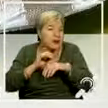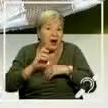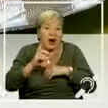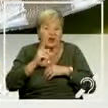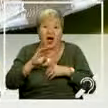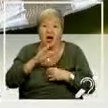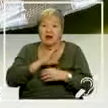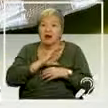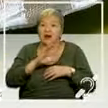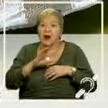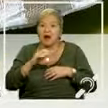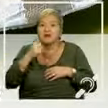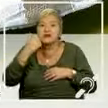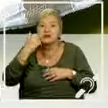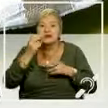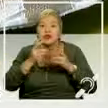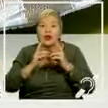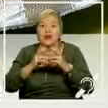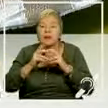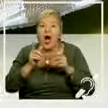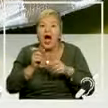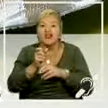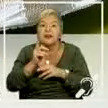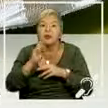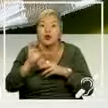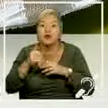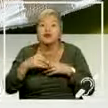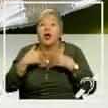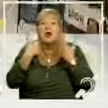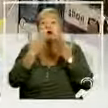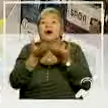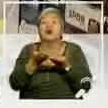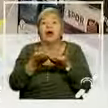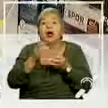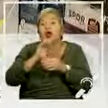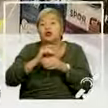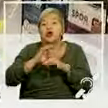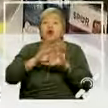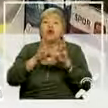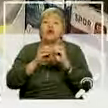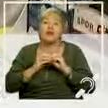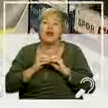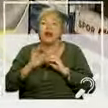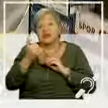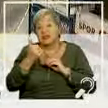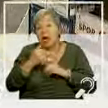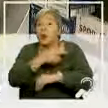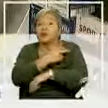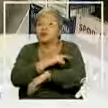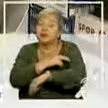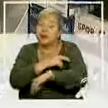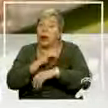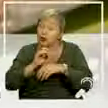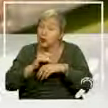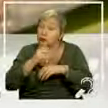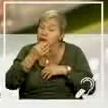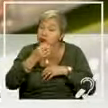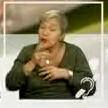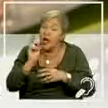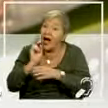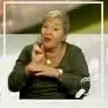unde tratamentul cu antibiotice e prescris de medicul de familie sau în spitale. Medicii de la Victor Babeș atrag atenția că